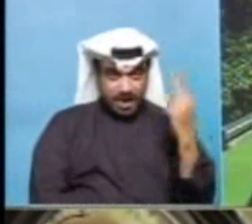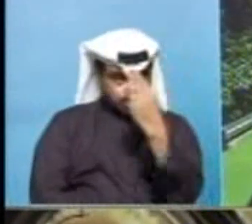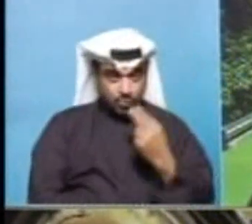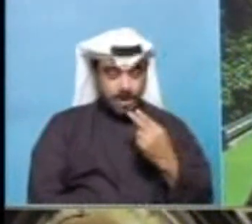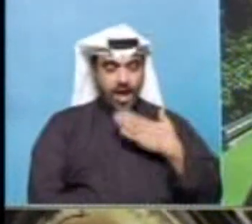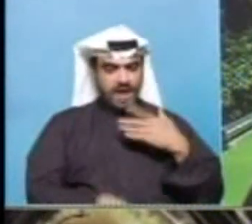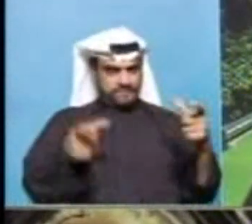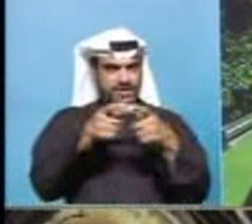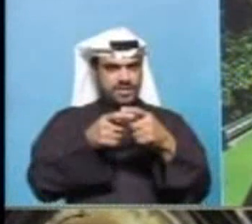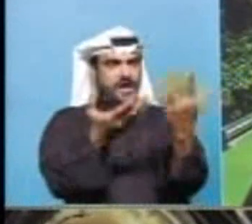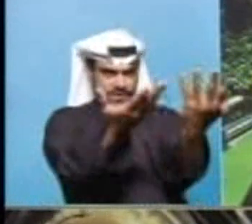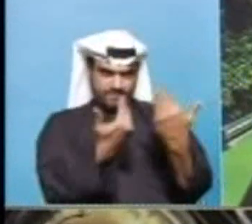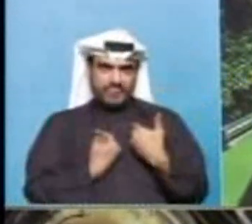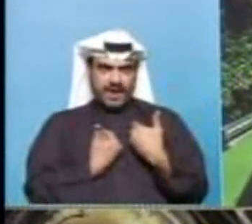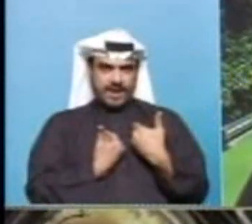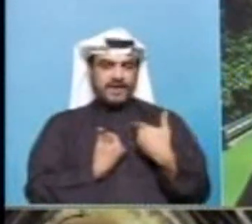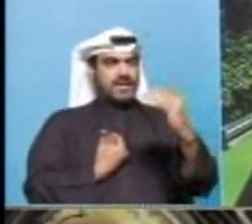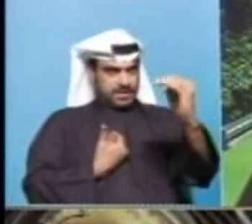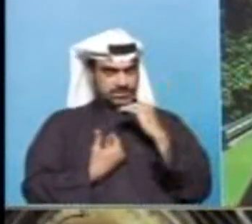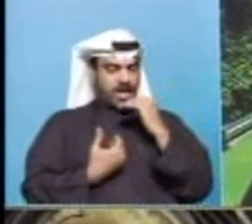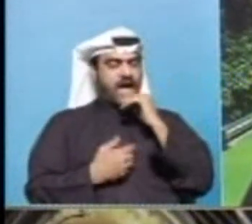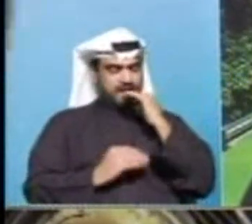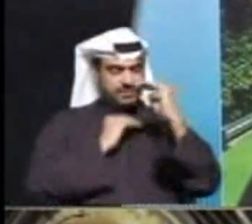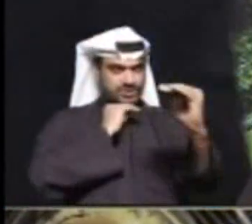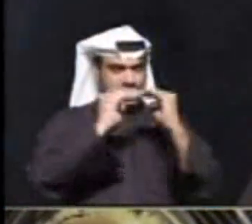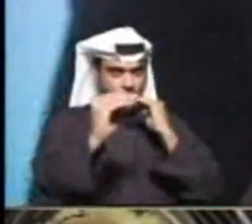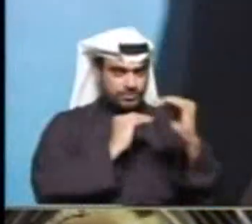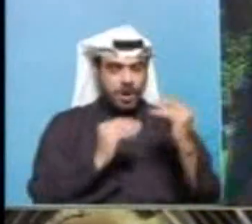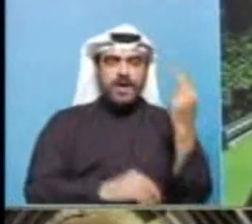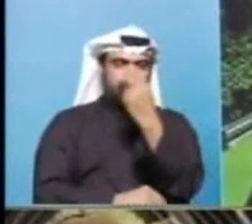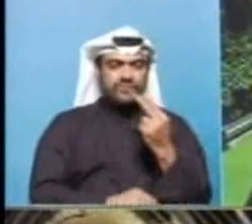عن التأمين الصحي، يمكن يتواصلون معها ويتم الإجابة لهم على طول.